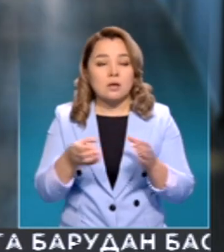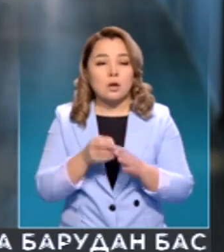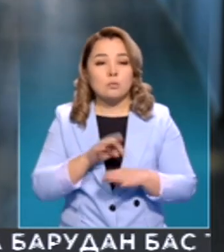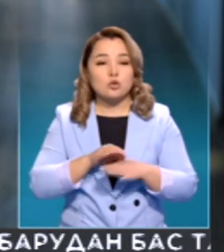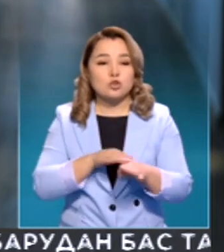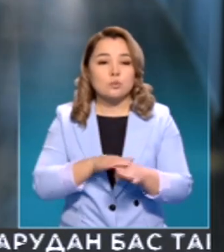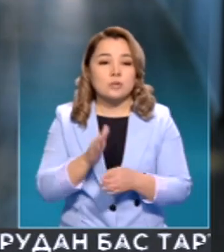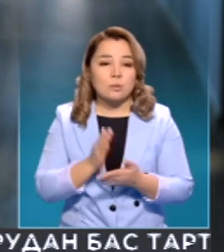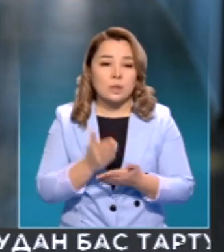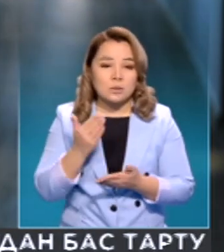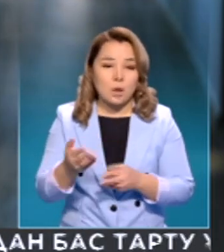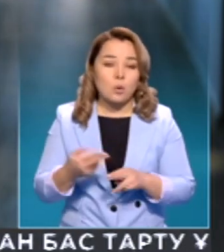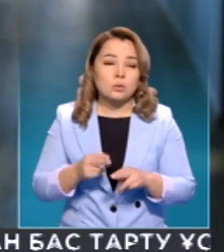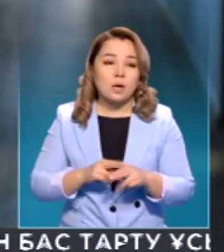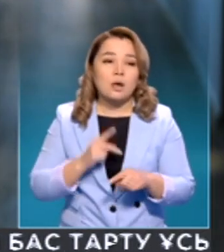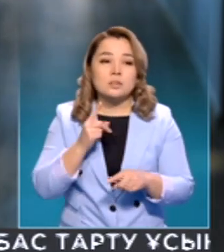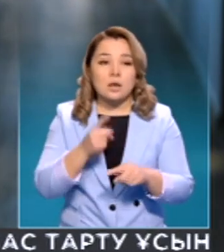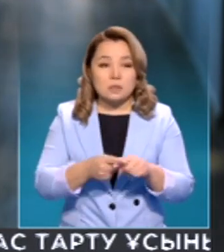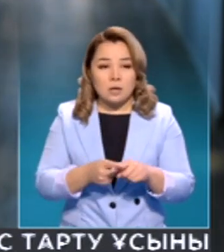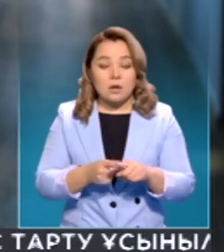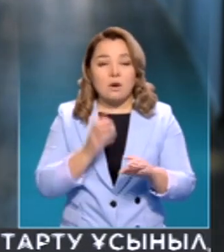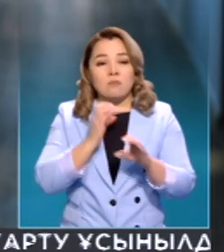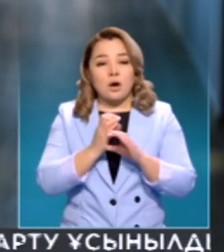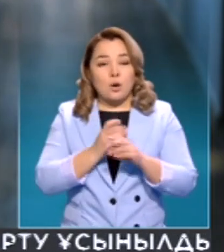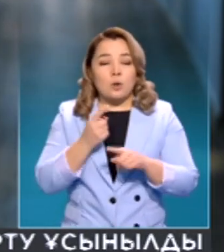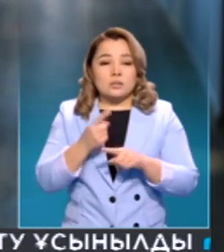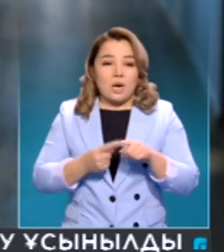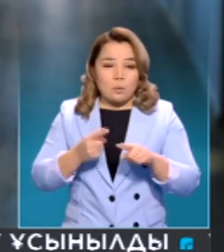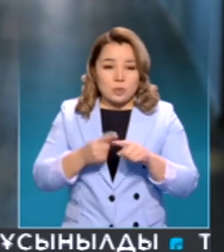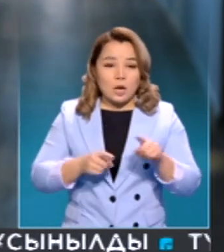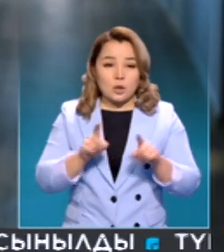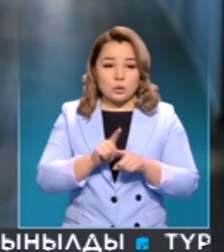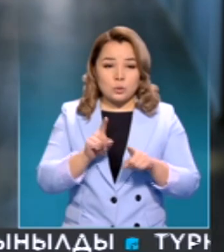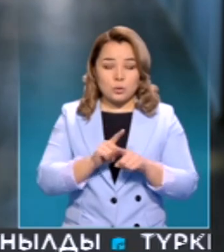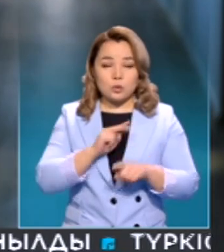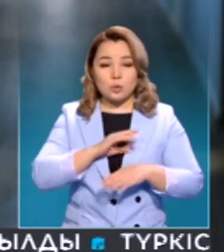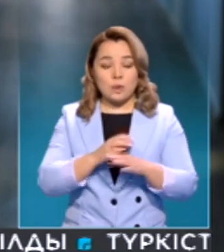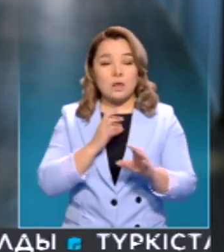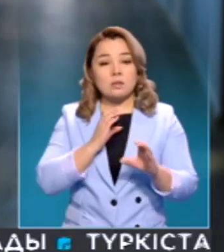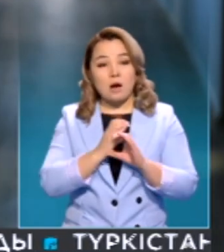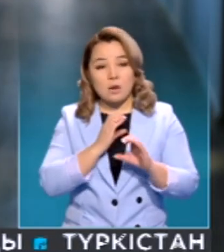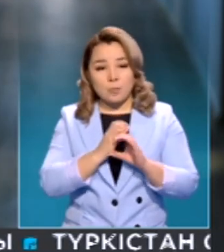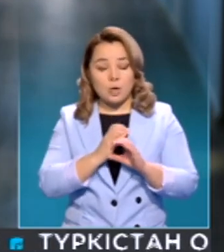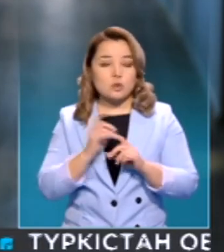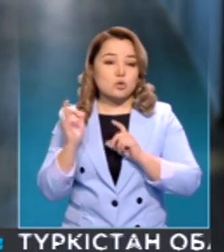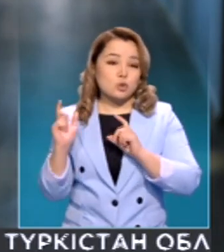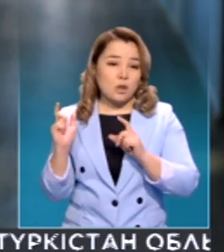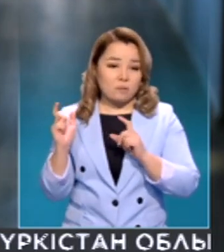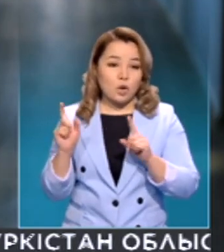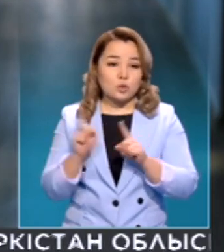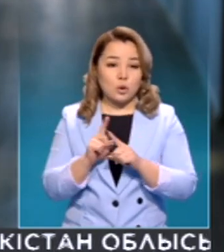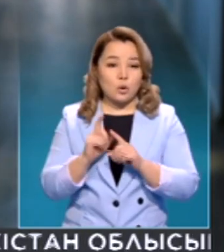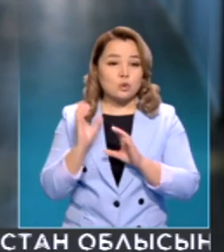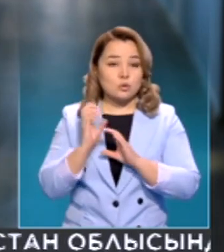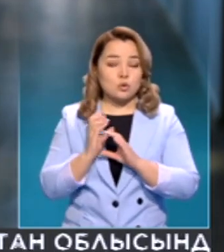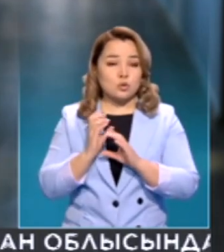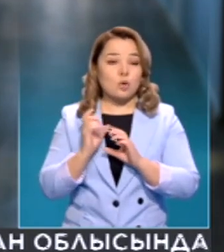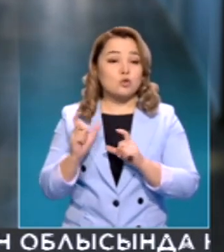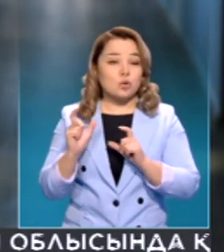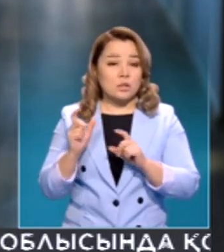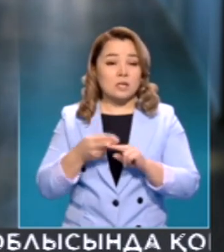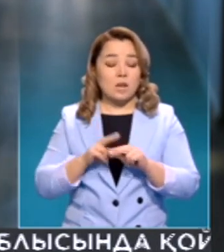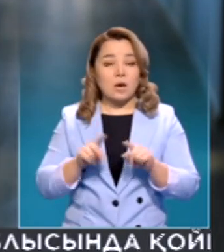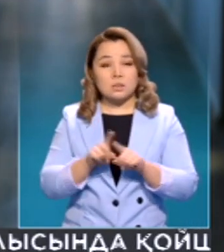жасап жатырмыз. Сонымен қоса вагон запчастьлерін жасап бастап жатырмыз. Локомотив, грузовой вагон, жүк вагондары,